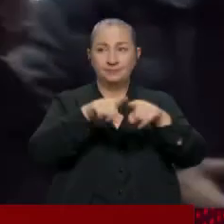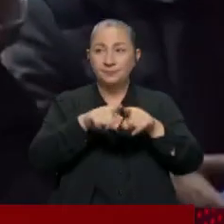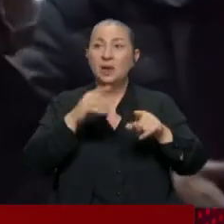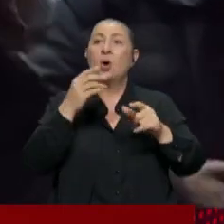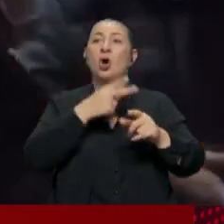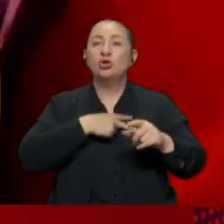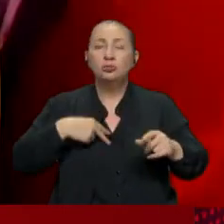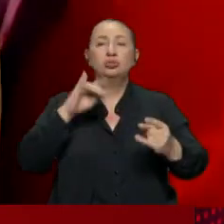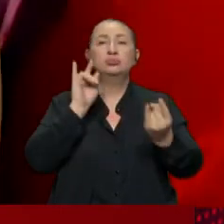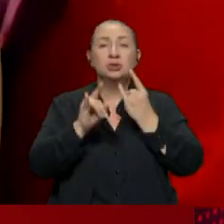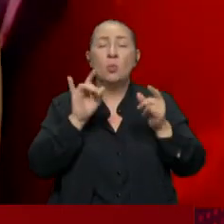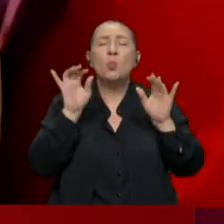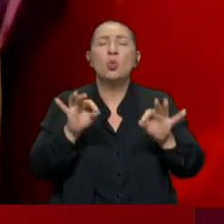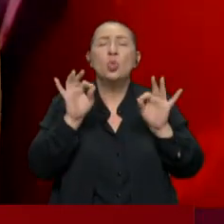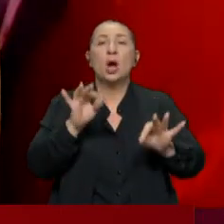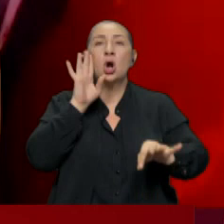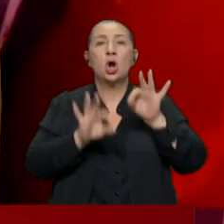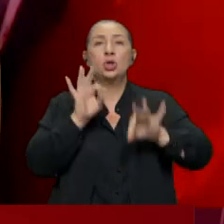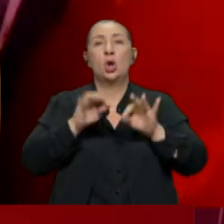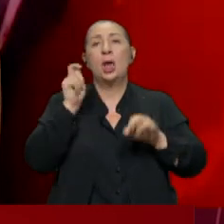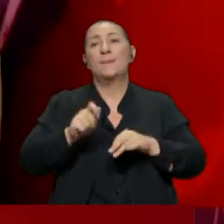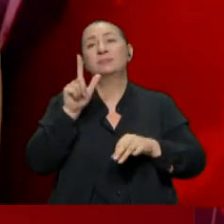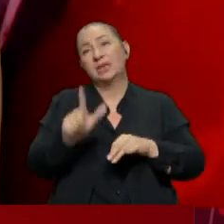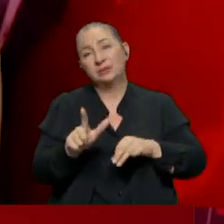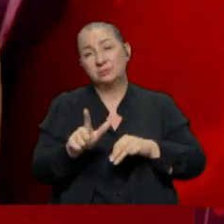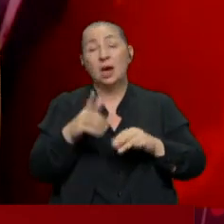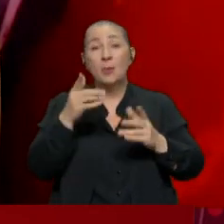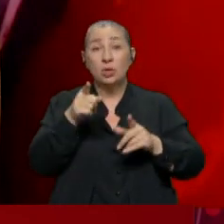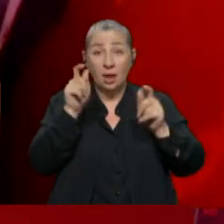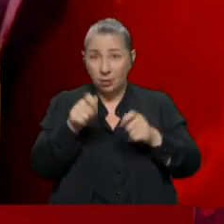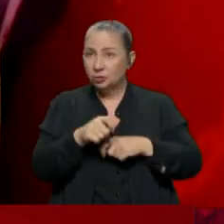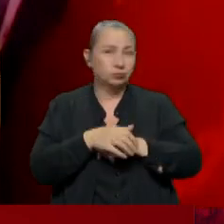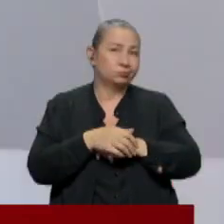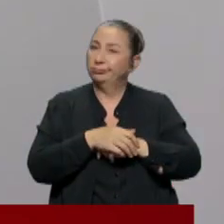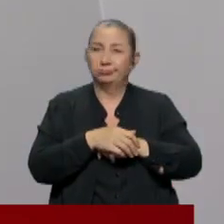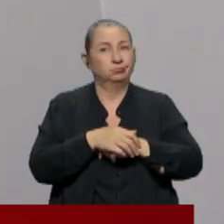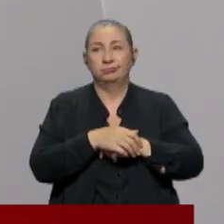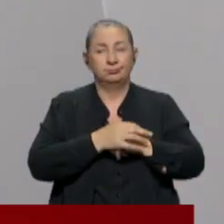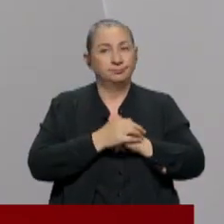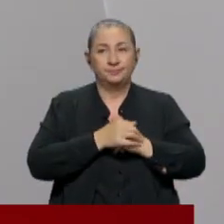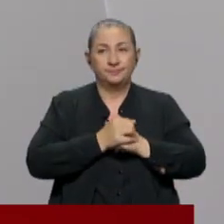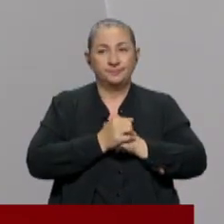toplu taşımaları mutlaka ve mutlaka kontrol altına almanız gerekiyor. Ama bunları yapıyor muyuz? Hayır.